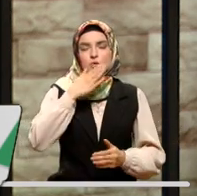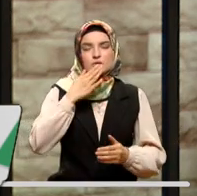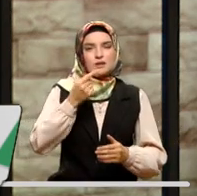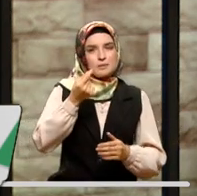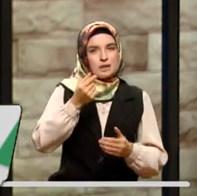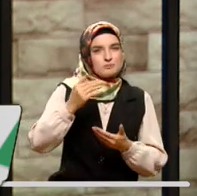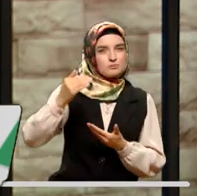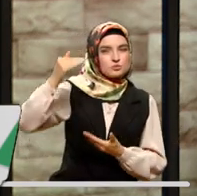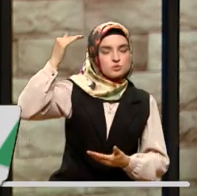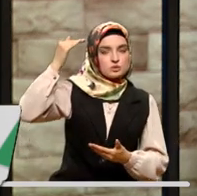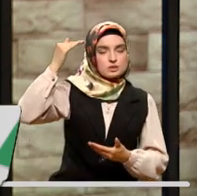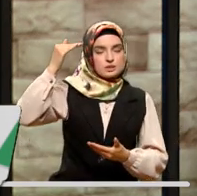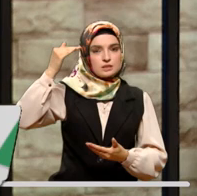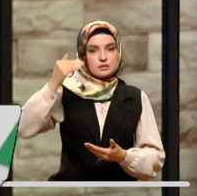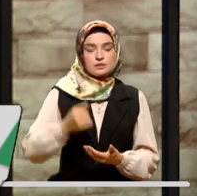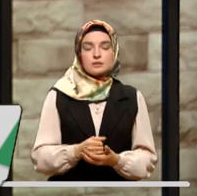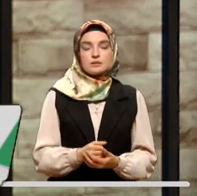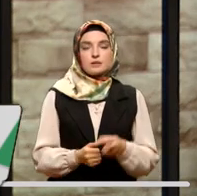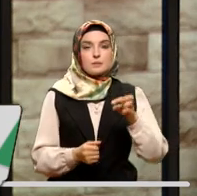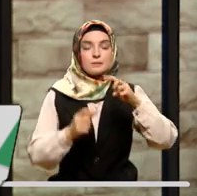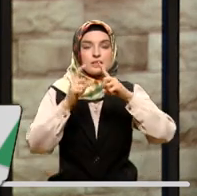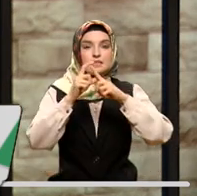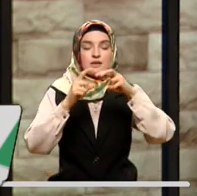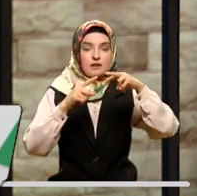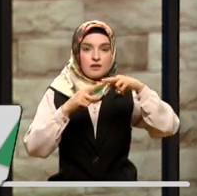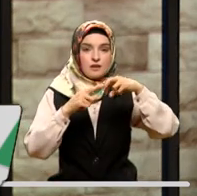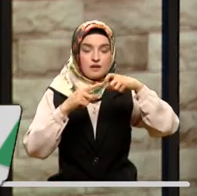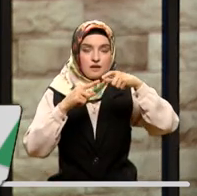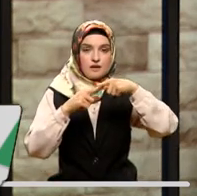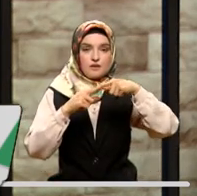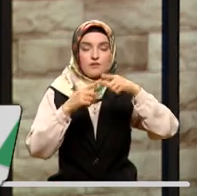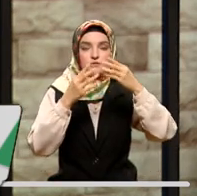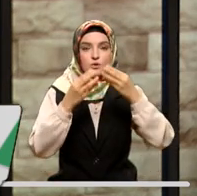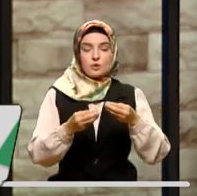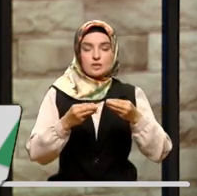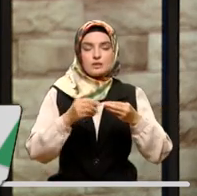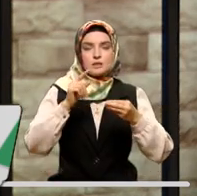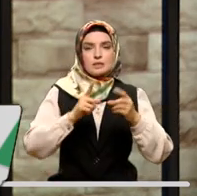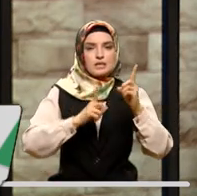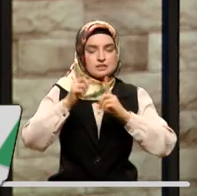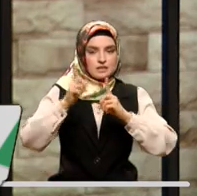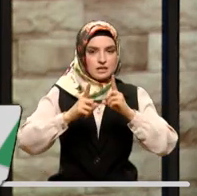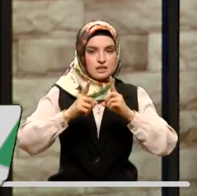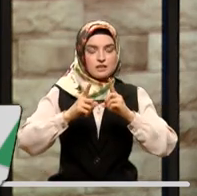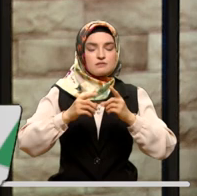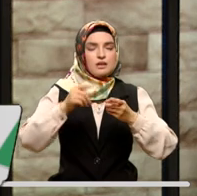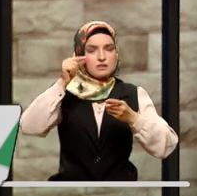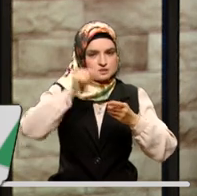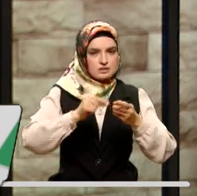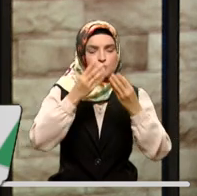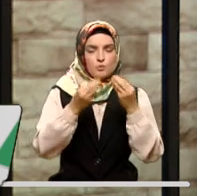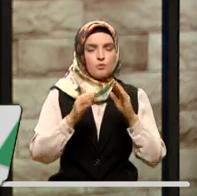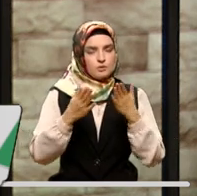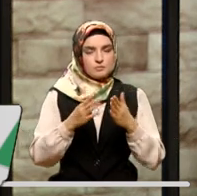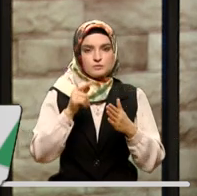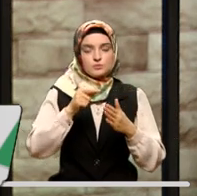biraz büyüklerin PDF formatını bizim sitelerimizden indirebilirler, takip edebilirler.